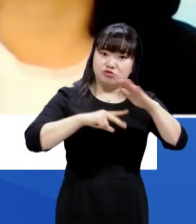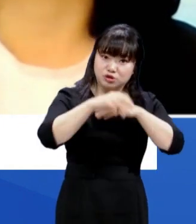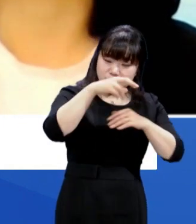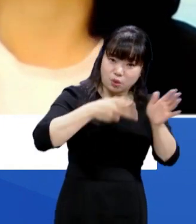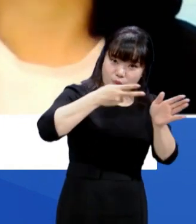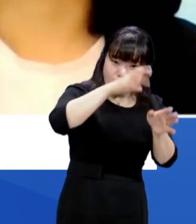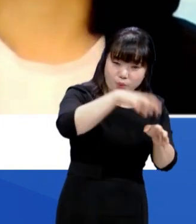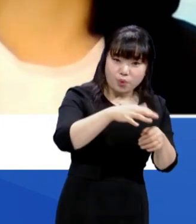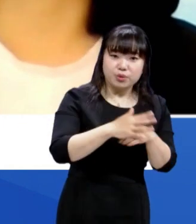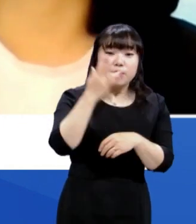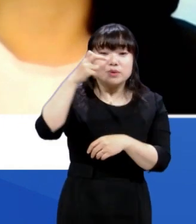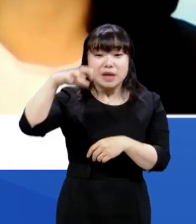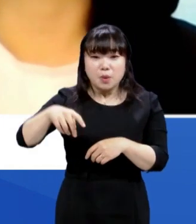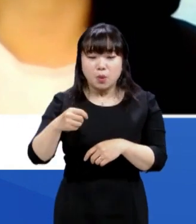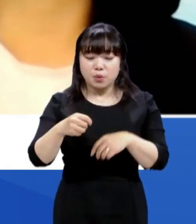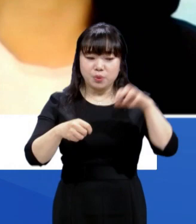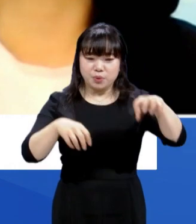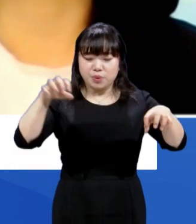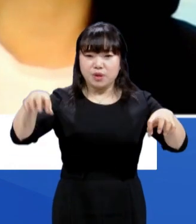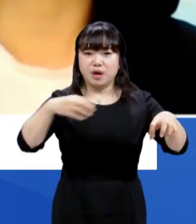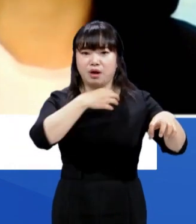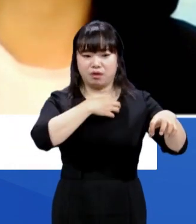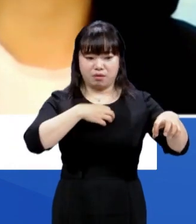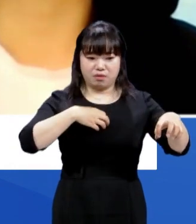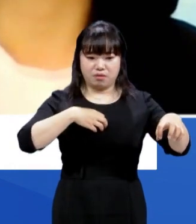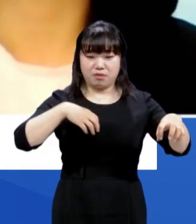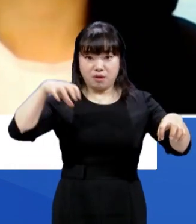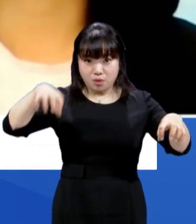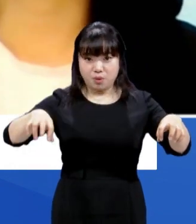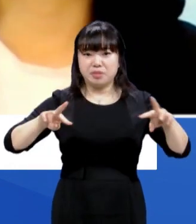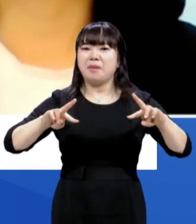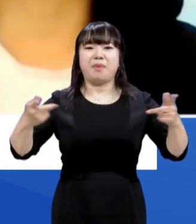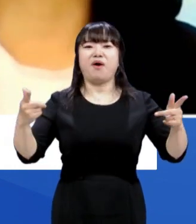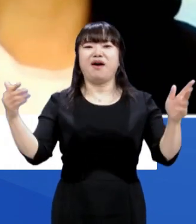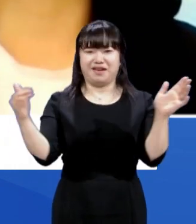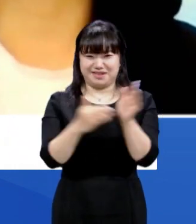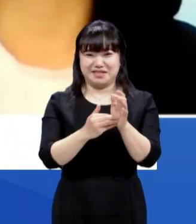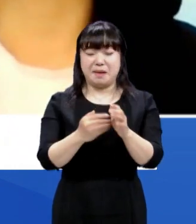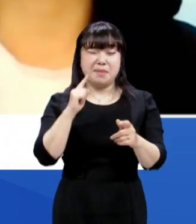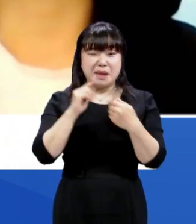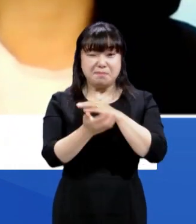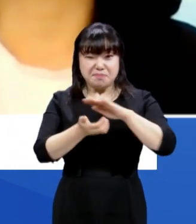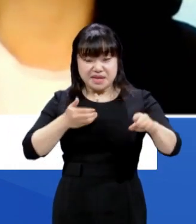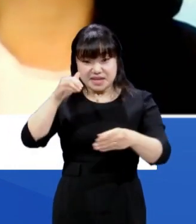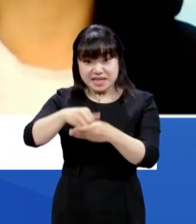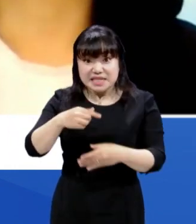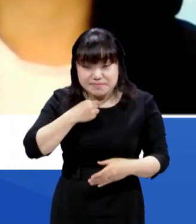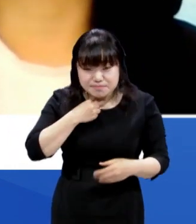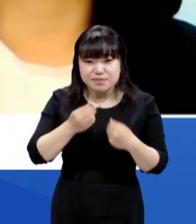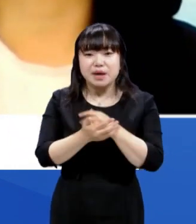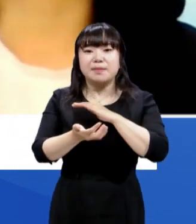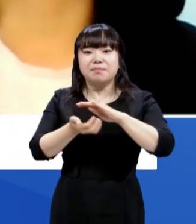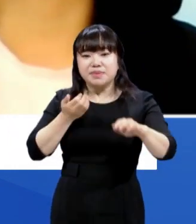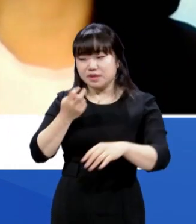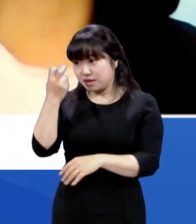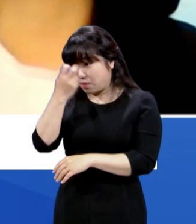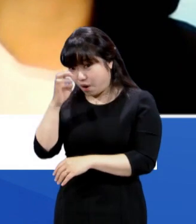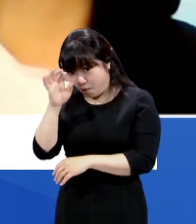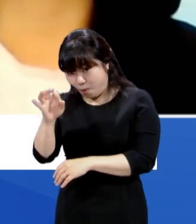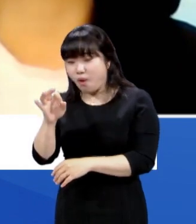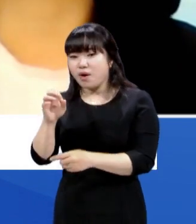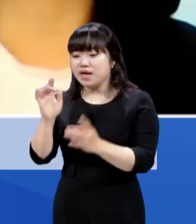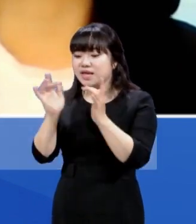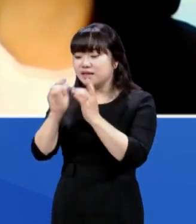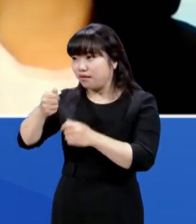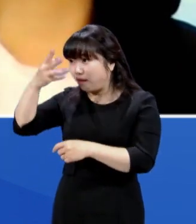투표소가 각 동 주민센터를 변경되었으니 사전 투표를 하시고 잔 유권자들 께서는 낼 사든 투표소 찾기